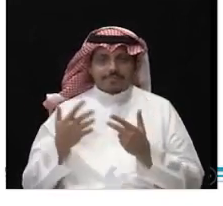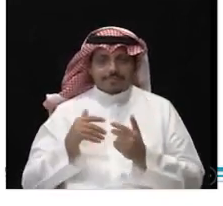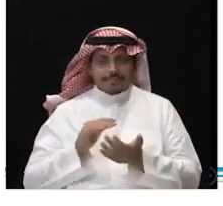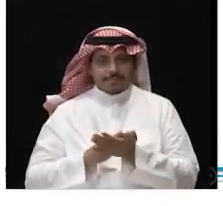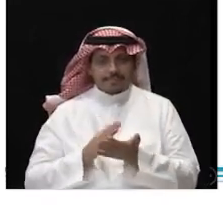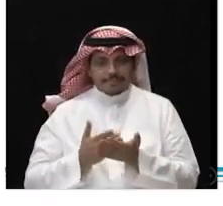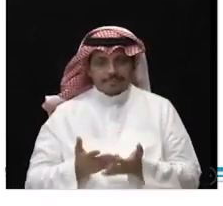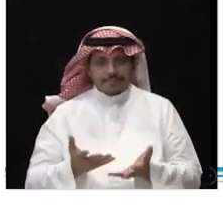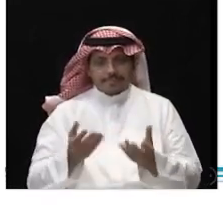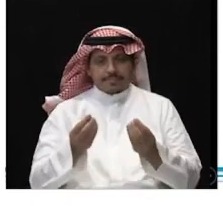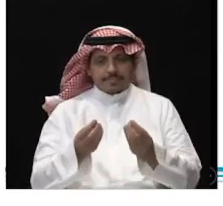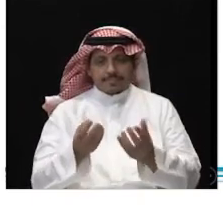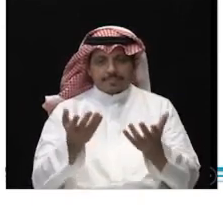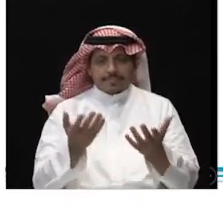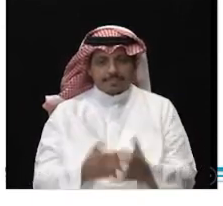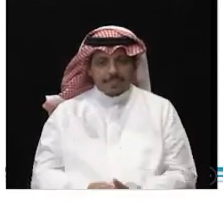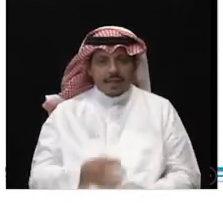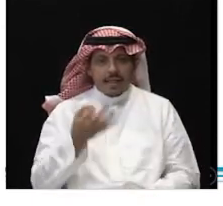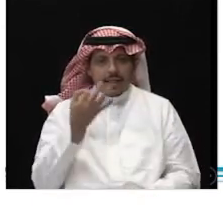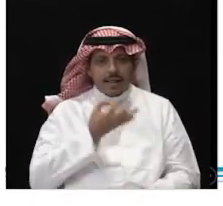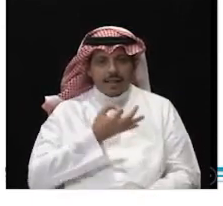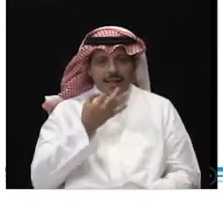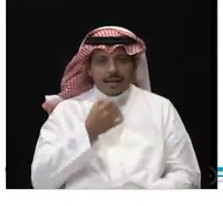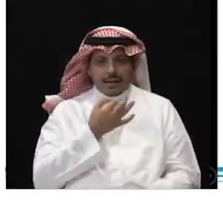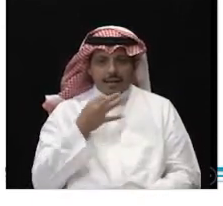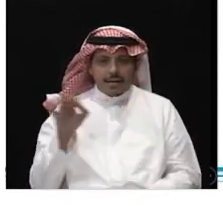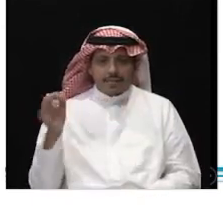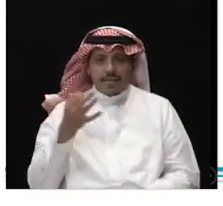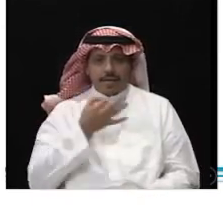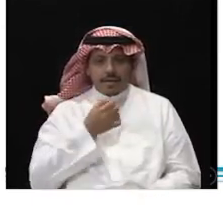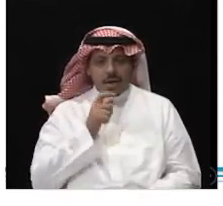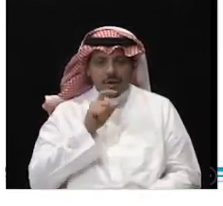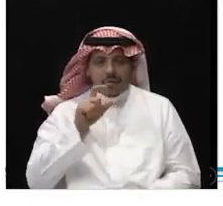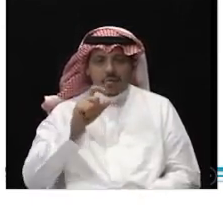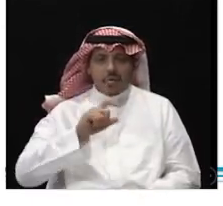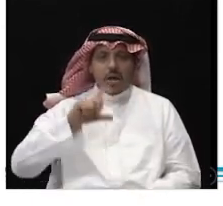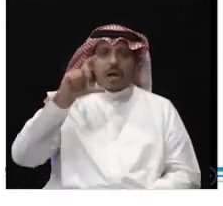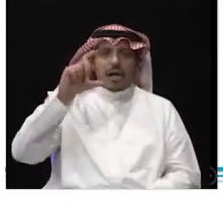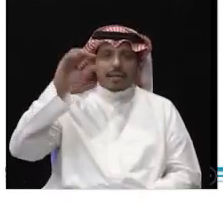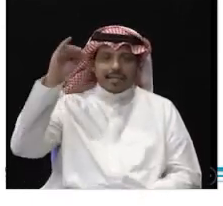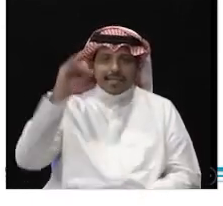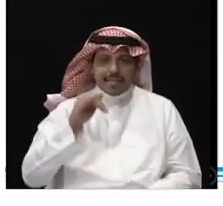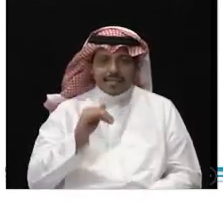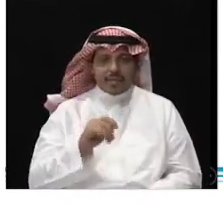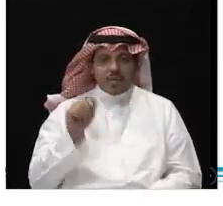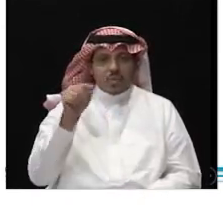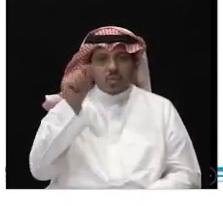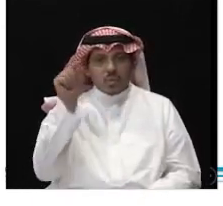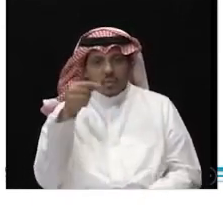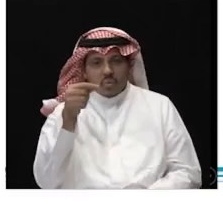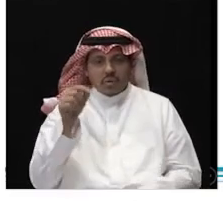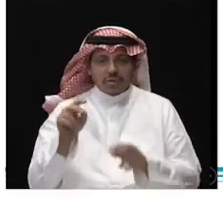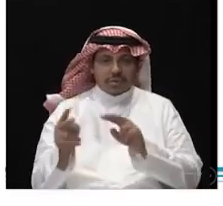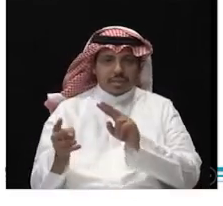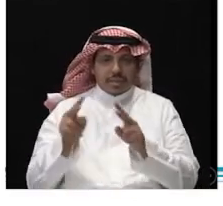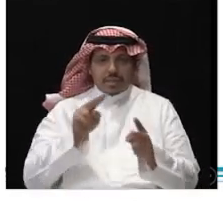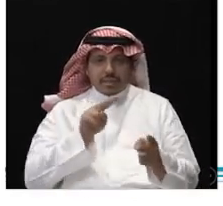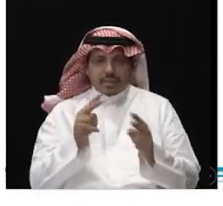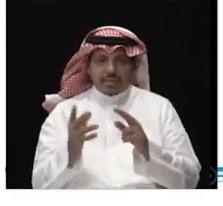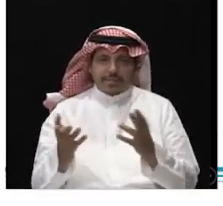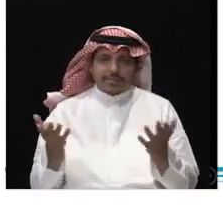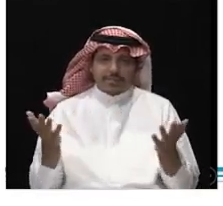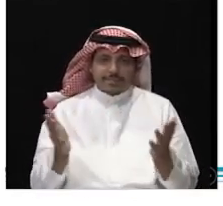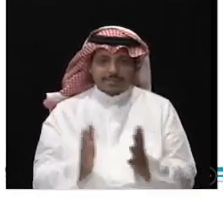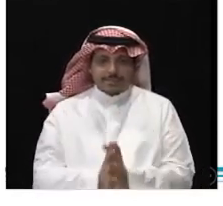هنا الغا في وسط الكلمة وهنا في آخر الكلمة متصلة مع ما قبلها،